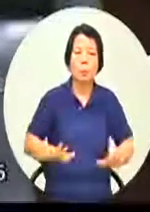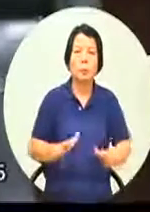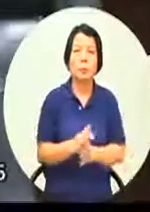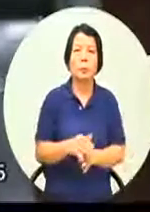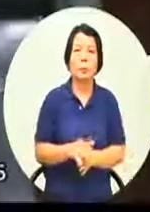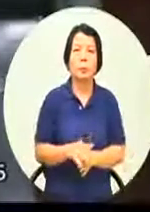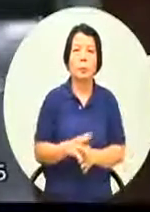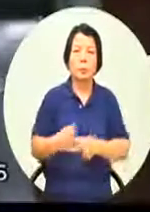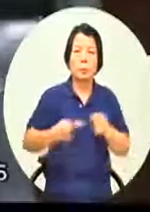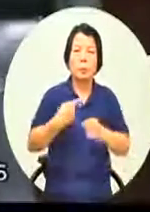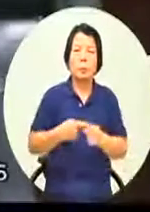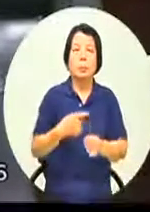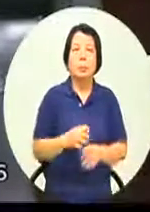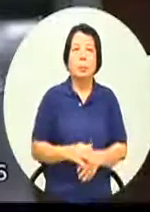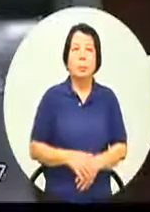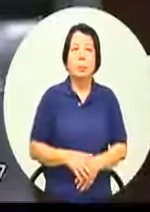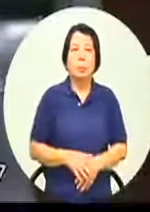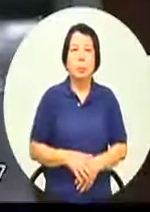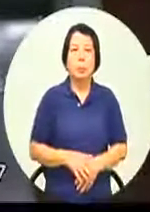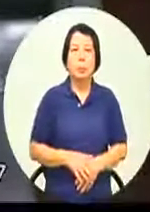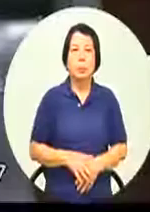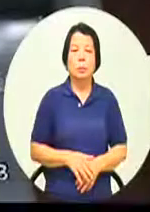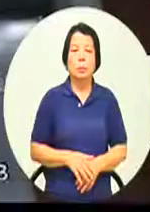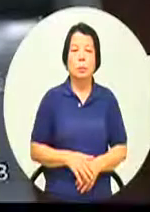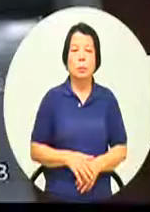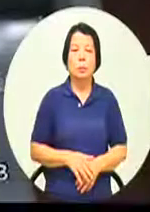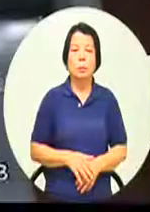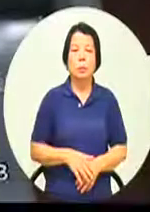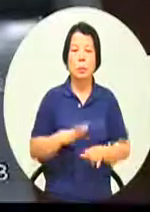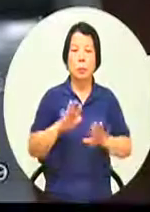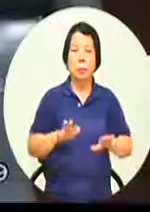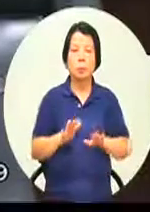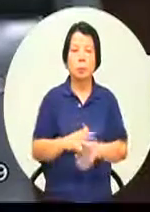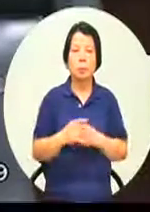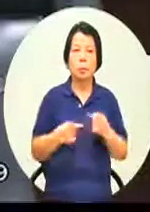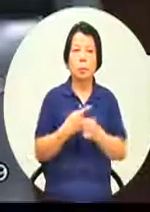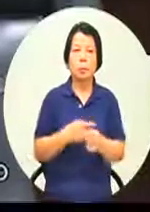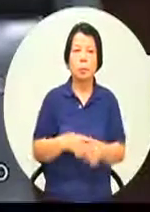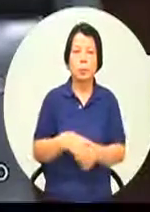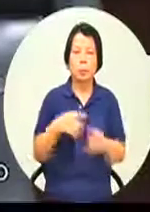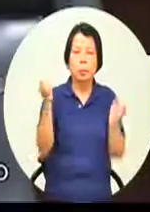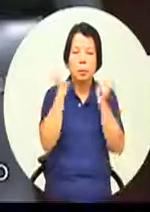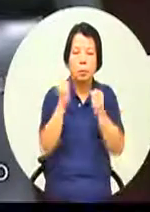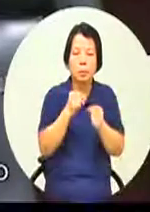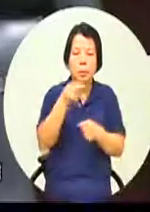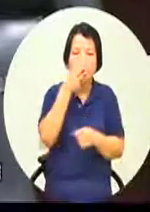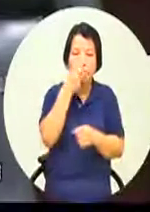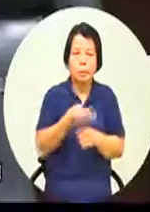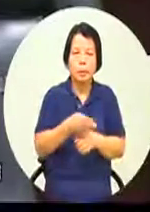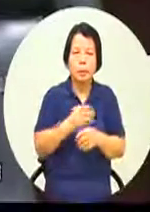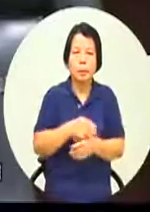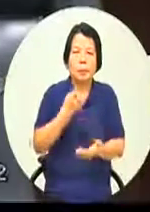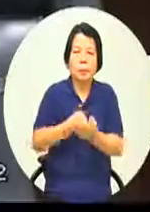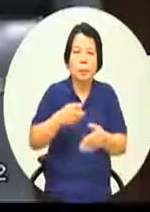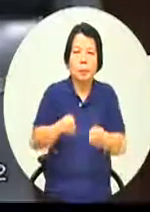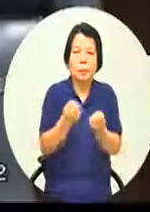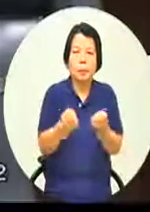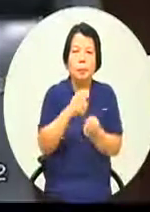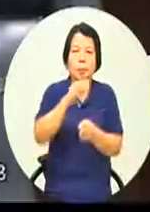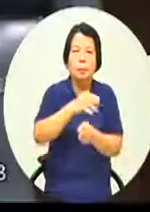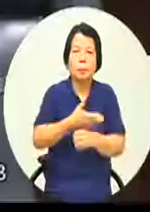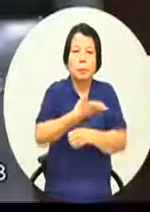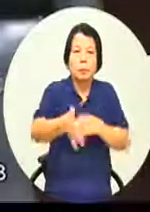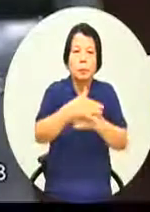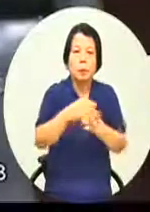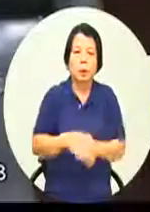局长您先请坐，没关系。就我们今年有这个寒害的严重的灾情，造成我们所有虱